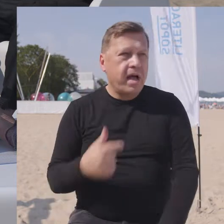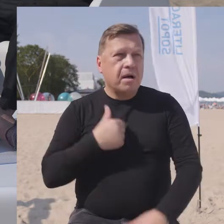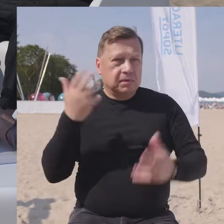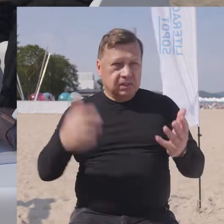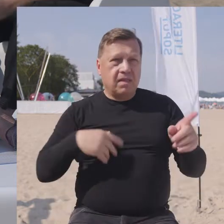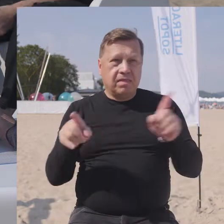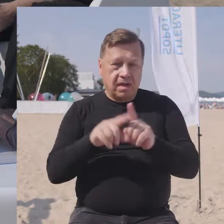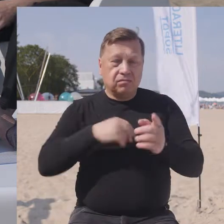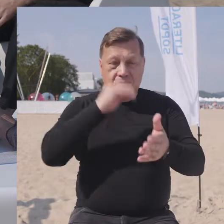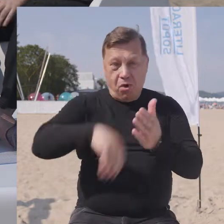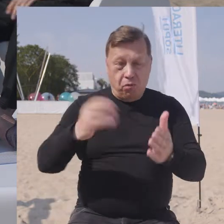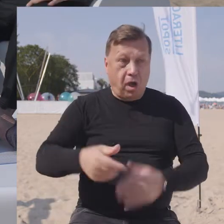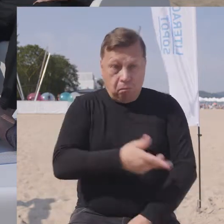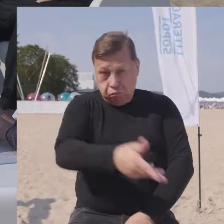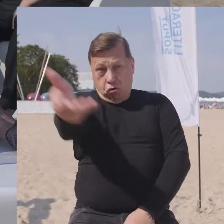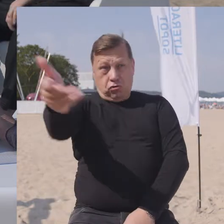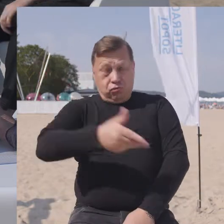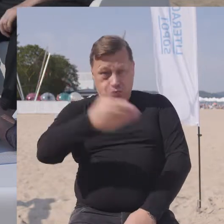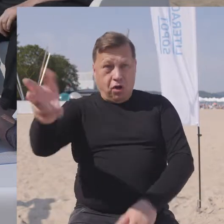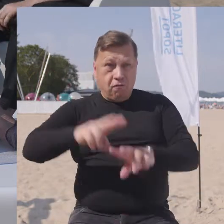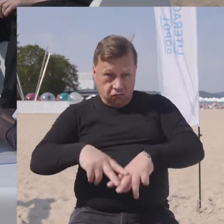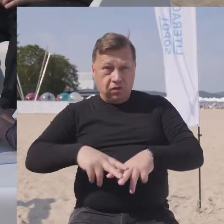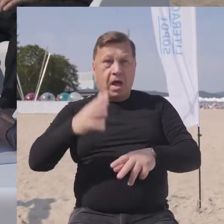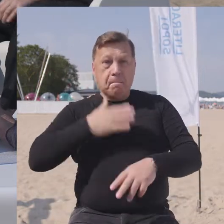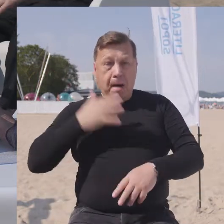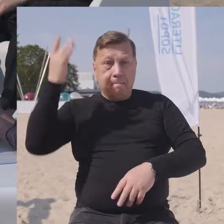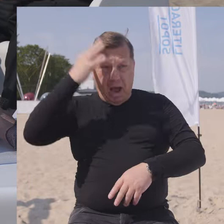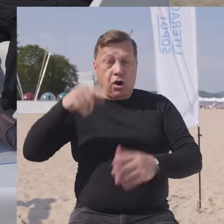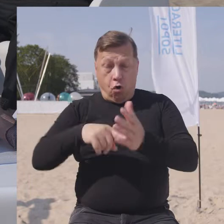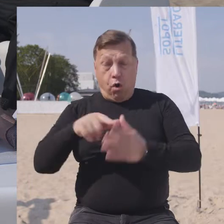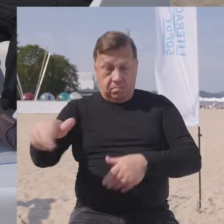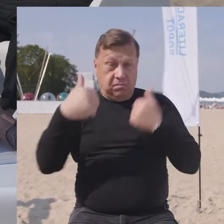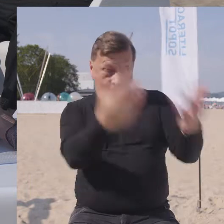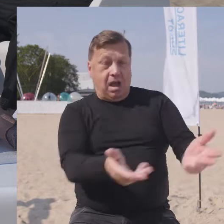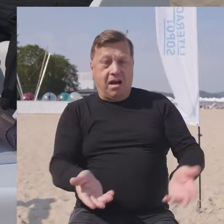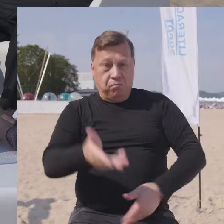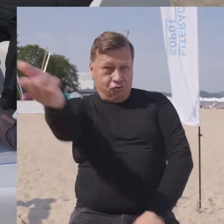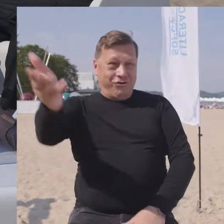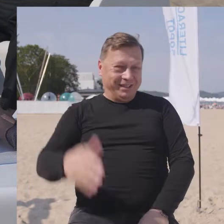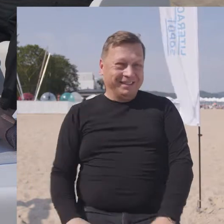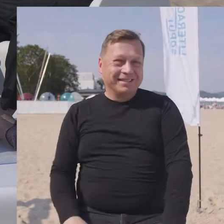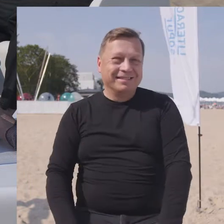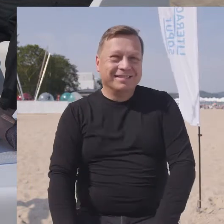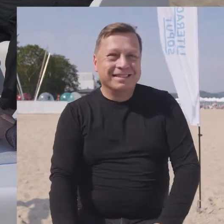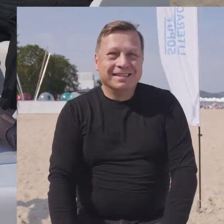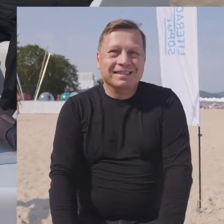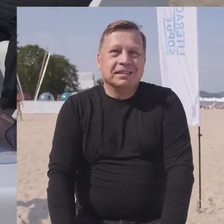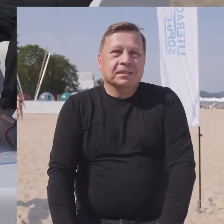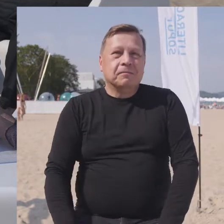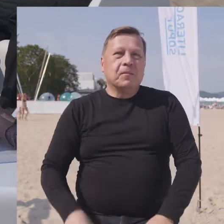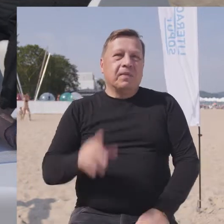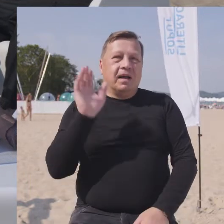ostatnio. Ale proszę bardzo, Fundacja Mam Marzenie i spełniamy. Okej. Okay. W każdym razie